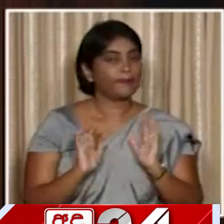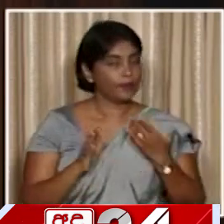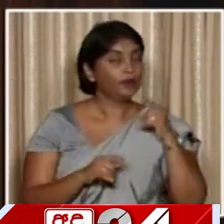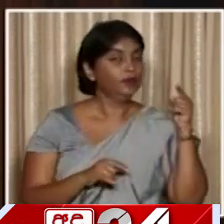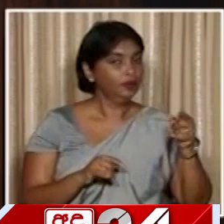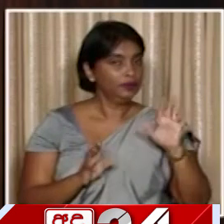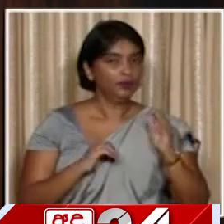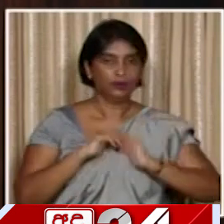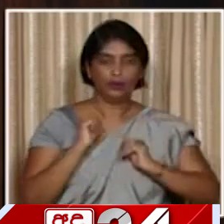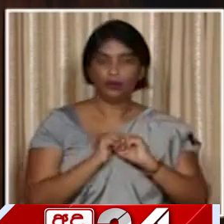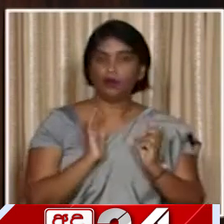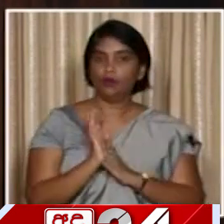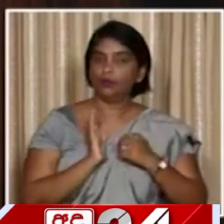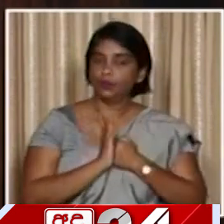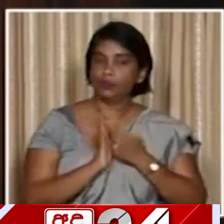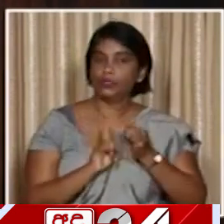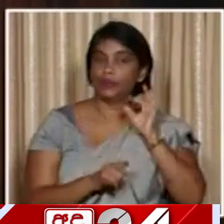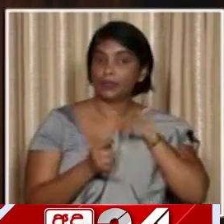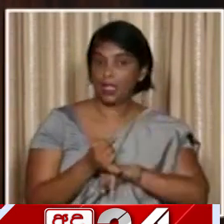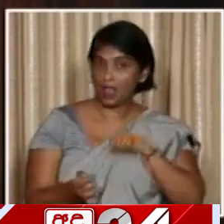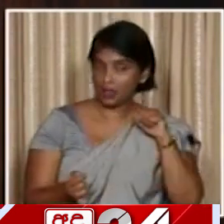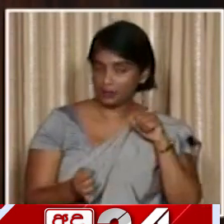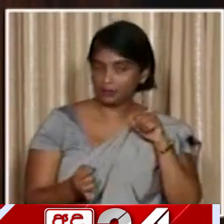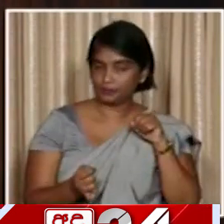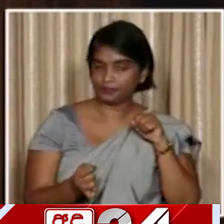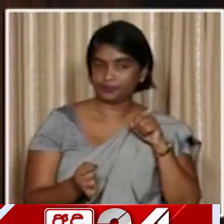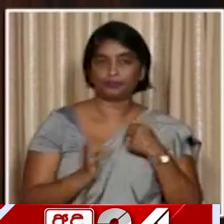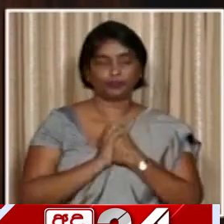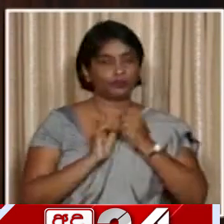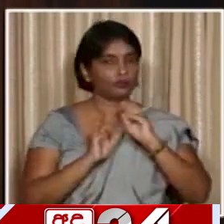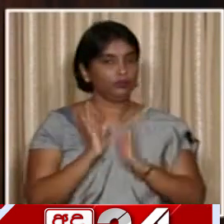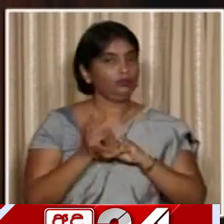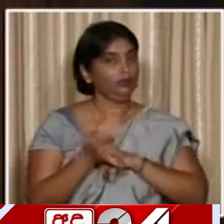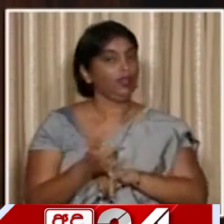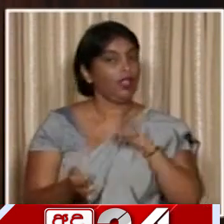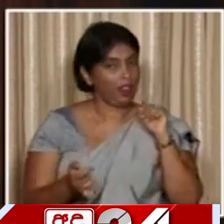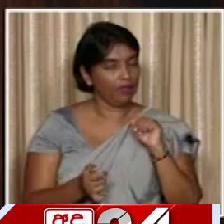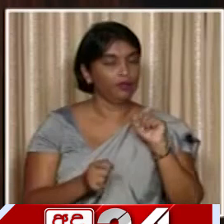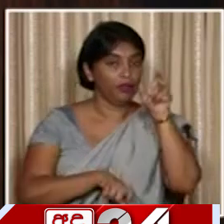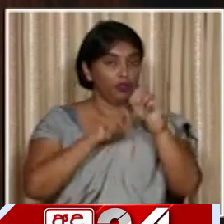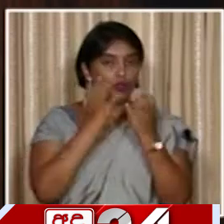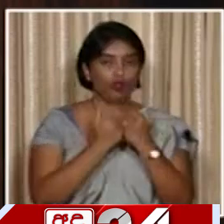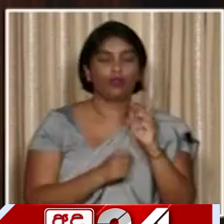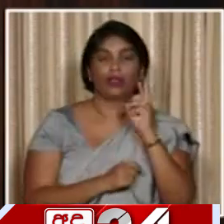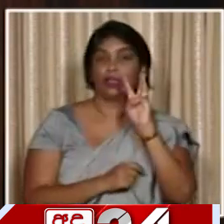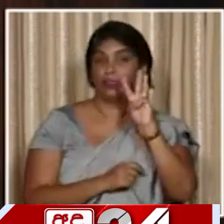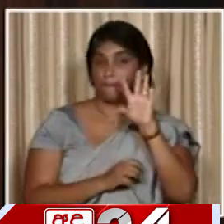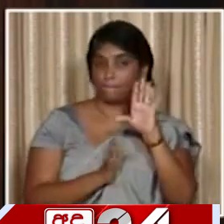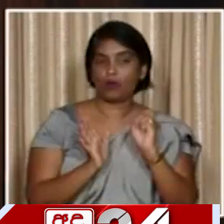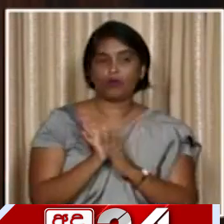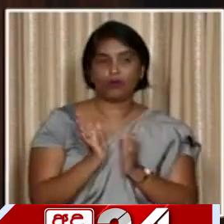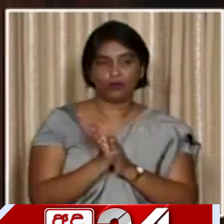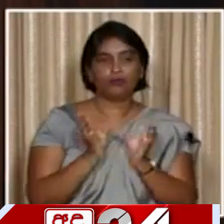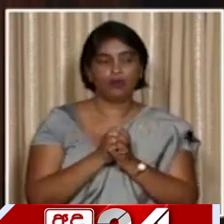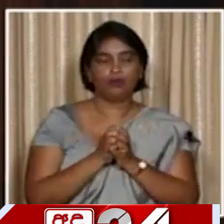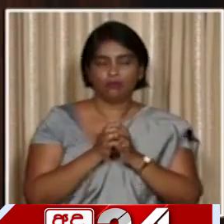සඳහා අපි ක්‍රියාකාරී කමිටුවේ ගරු ජනාධිපති ලේකම්තුමත් ගරු අග්‍රමාත්‍ය ලේකම්තුමත් ඇතුළු 35 දෙනෙක්ගේ ක්‍රියාකාරී කමිටුවක් ෆ්‍රේම්වර්ක්